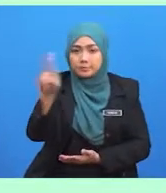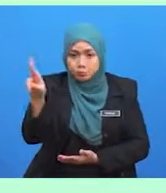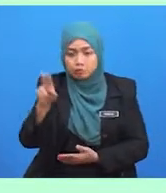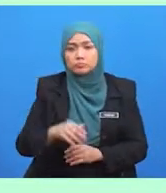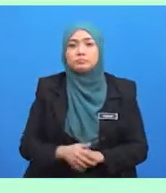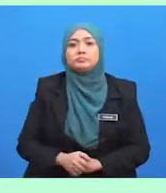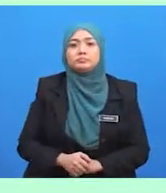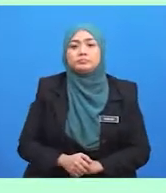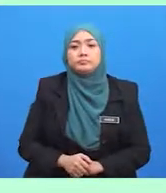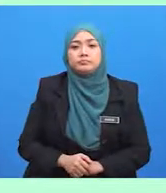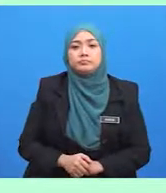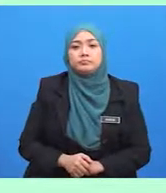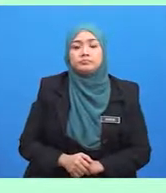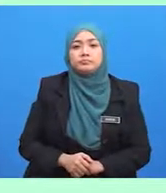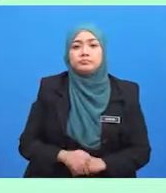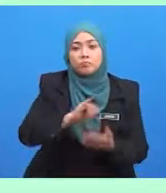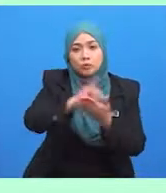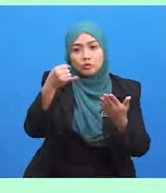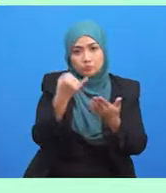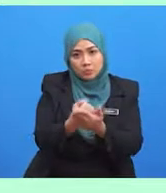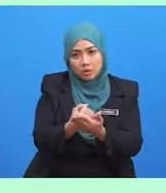RM15,000. Iaitu jumlah nilai